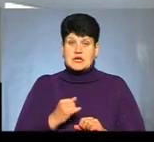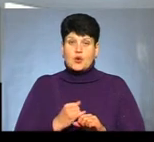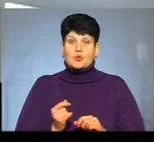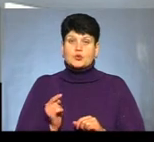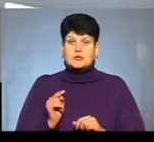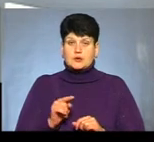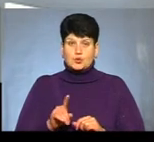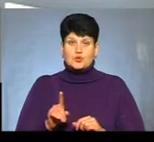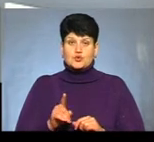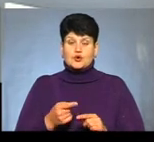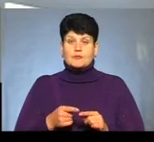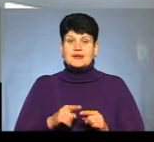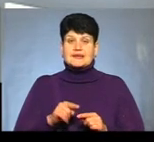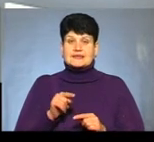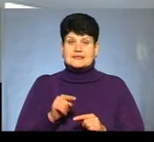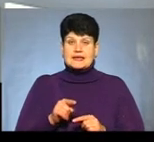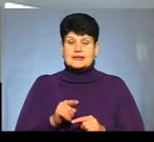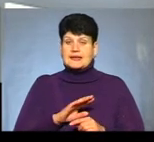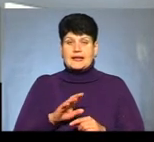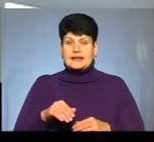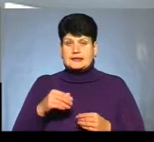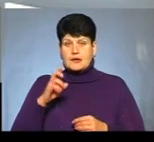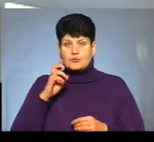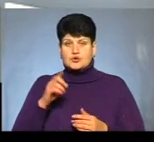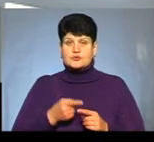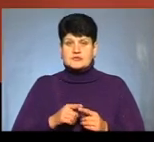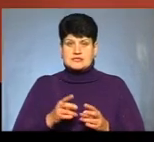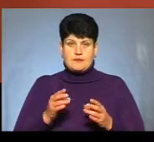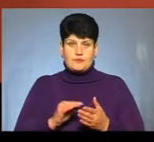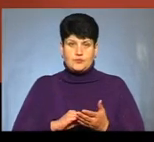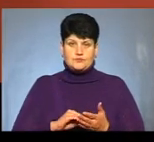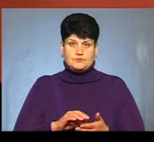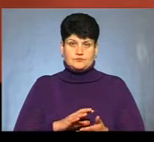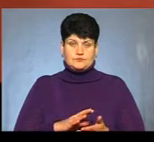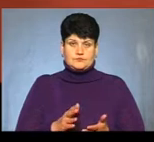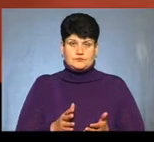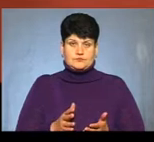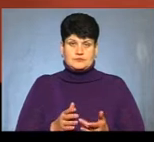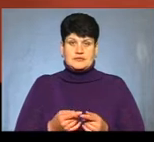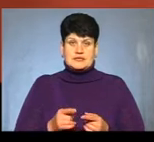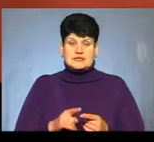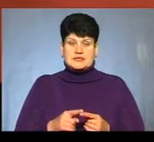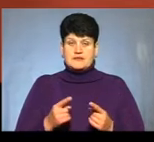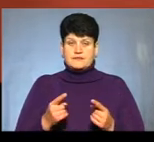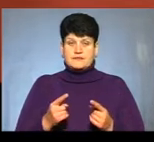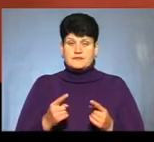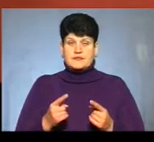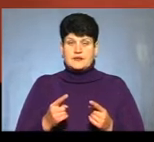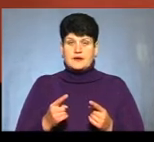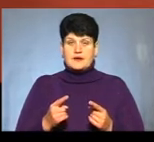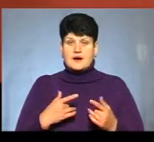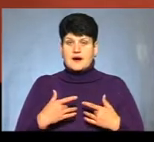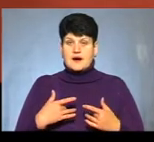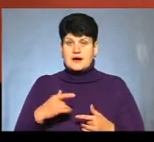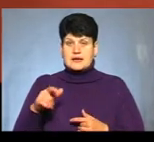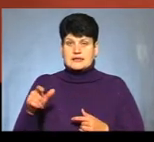я все роблю для того, щоб це, не дай Боже, щоб це повторилось. Тому що це вулик,